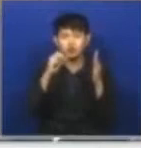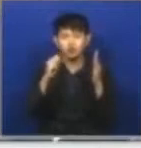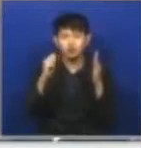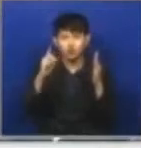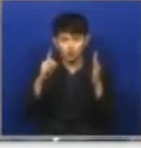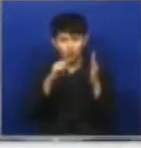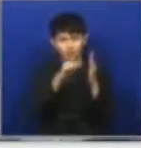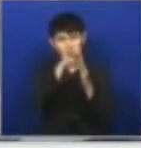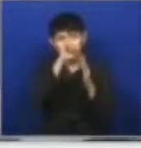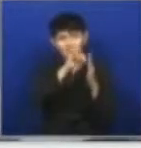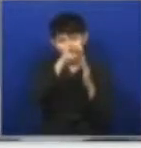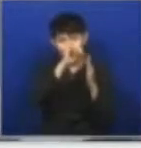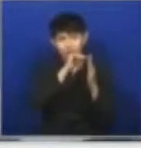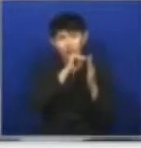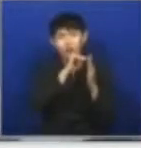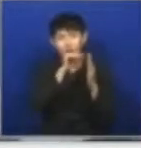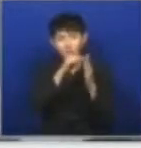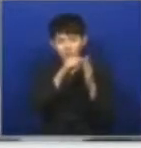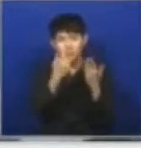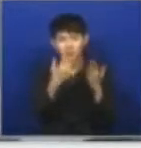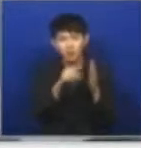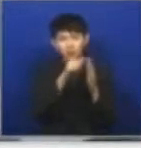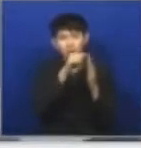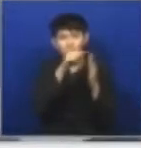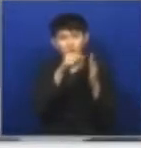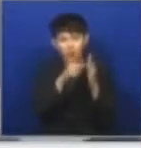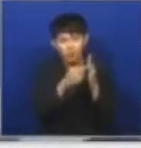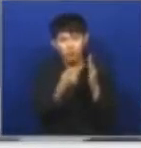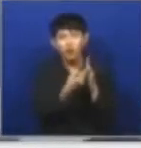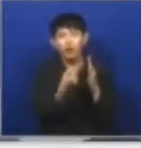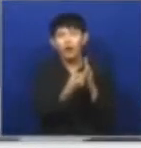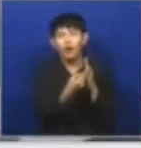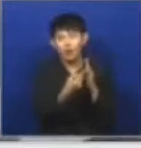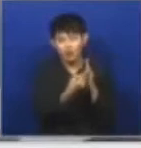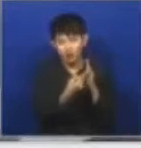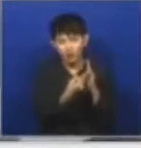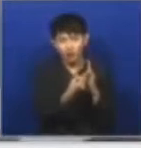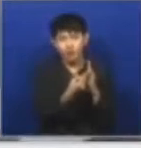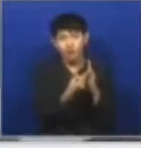กเสร็จแล้วก็มาที่หนองคายเลยไป